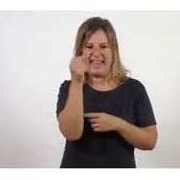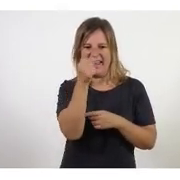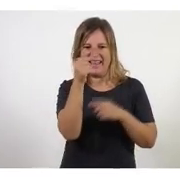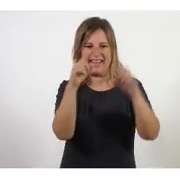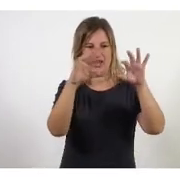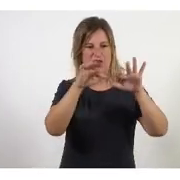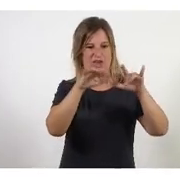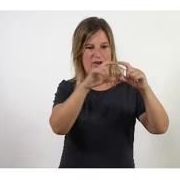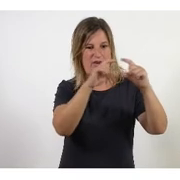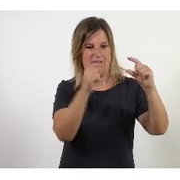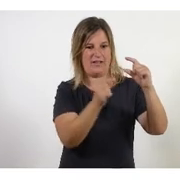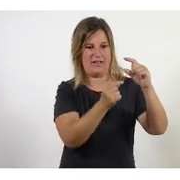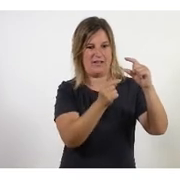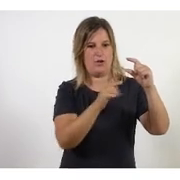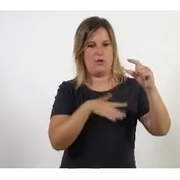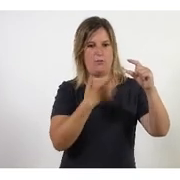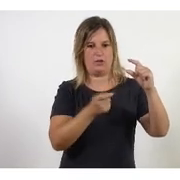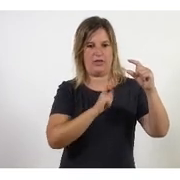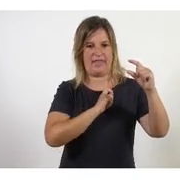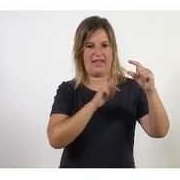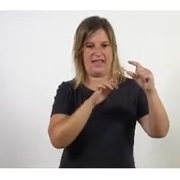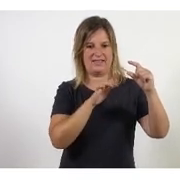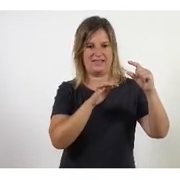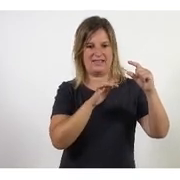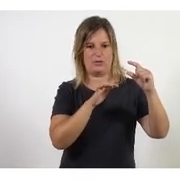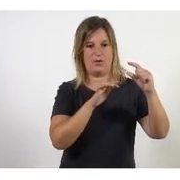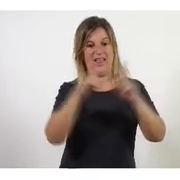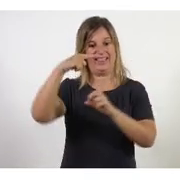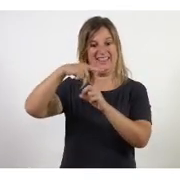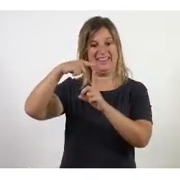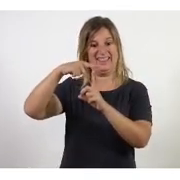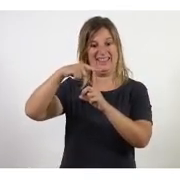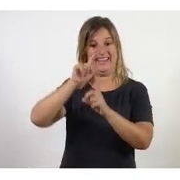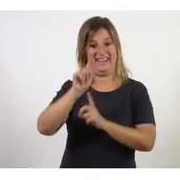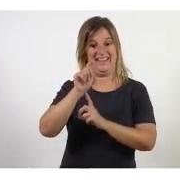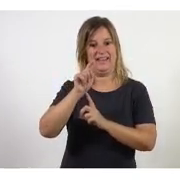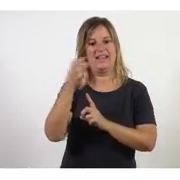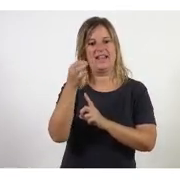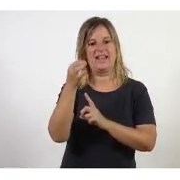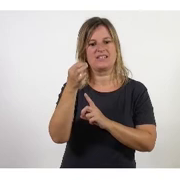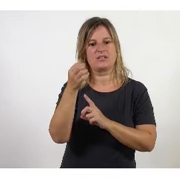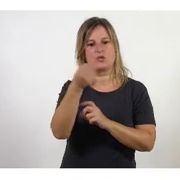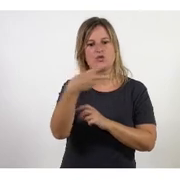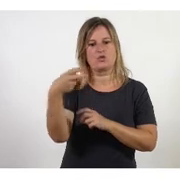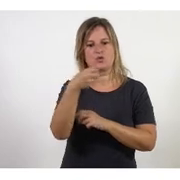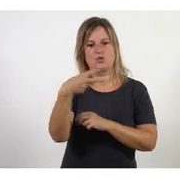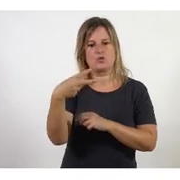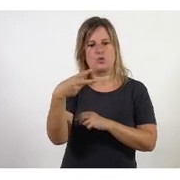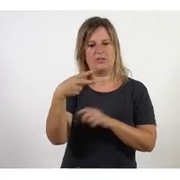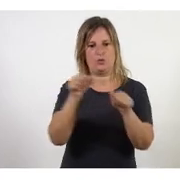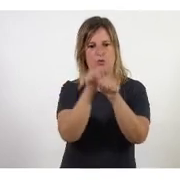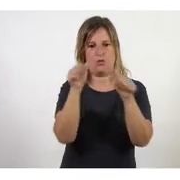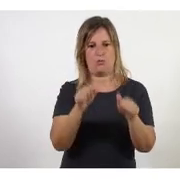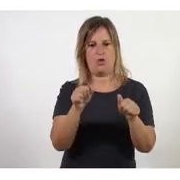permet escriure. Al costat tinc una T, és el tipus de subtítol. Ho hem decidit abans, però podríem canviar-ho ara. Jo estic amb subtítol